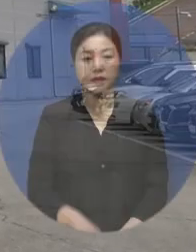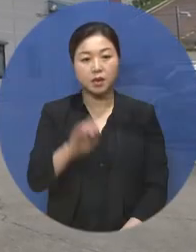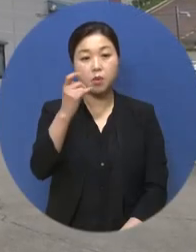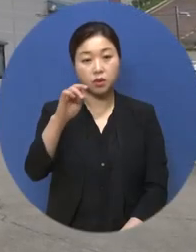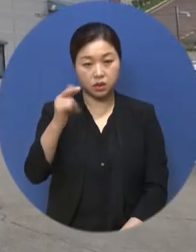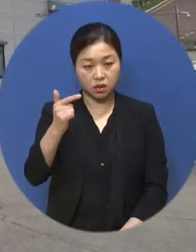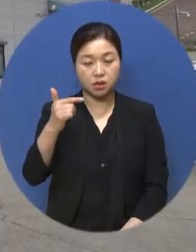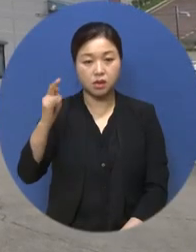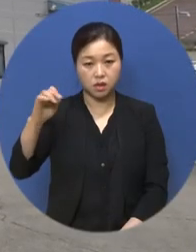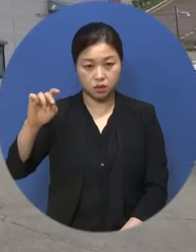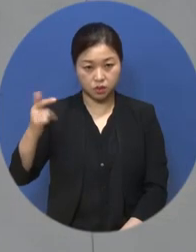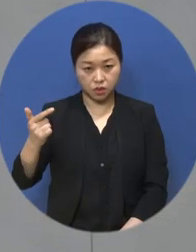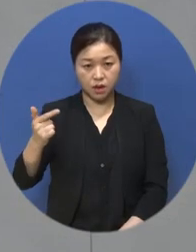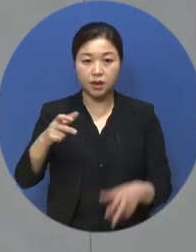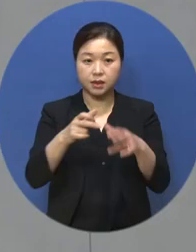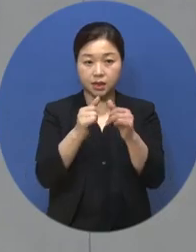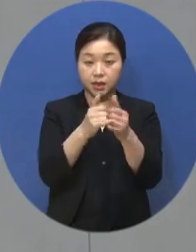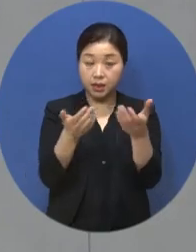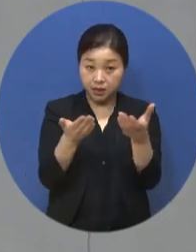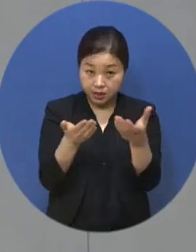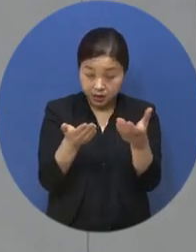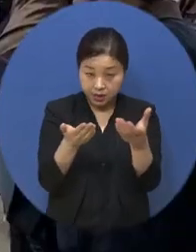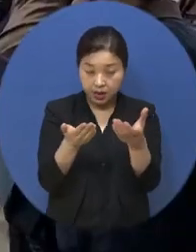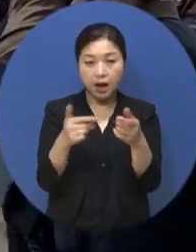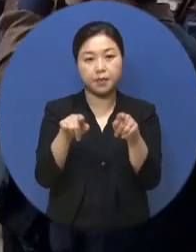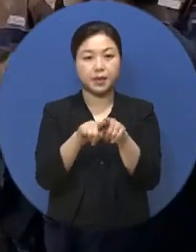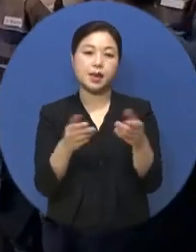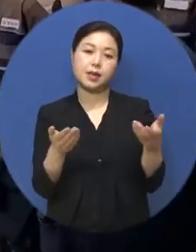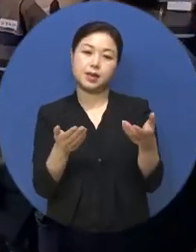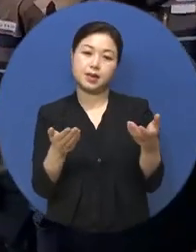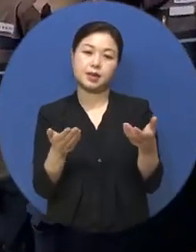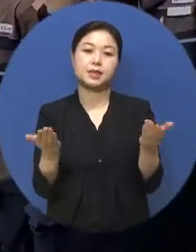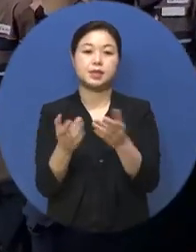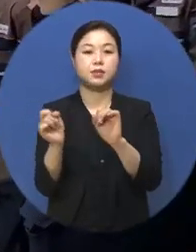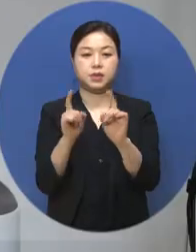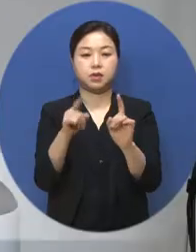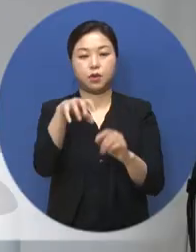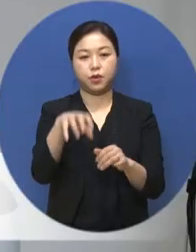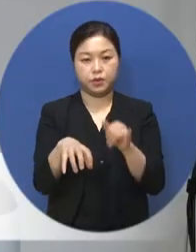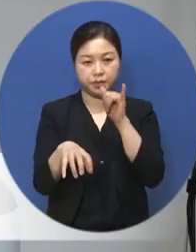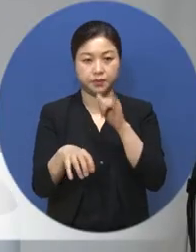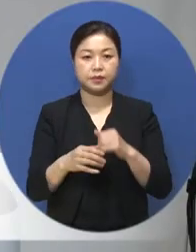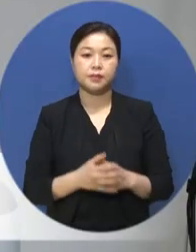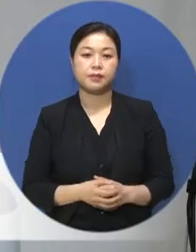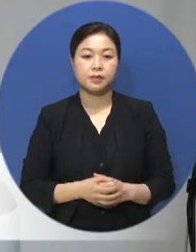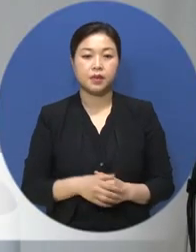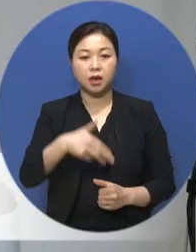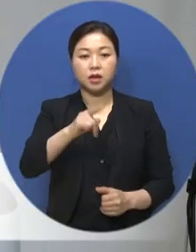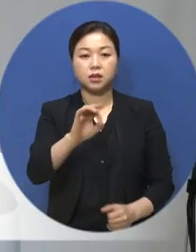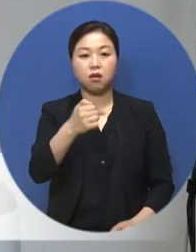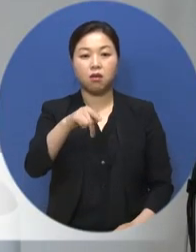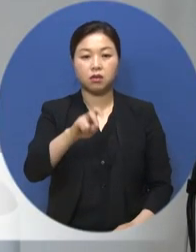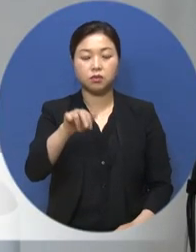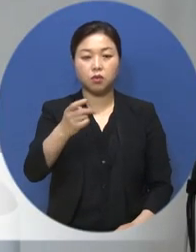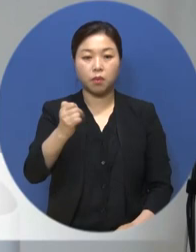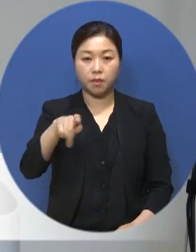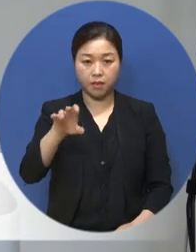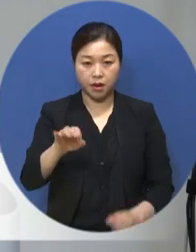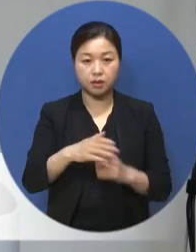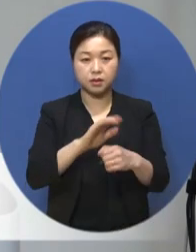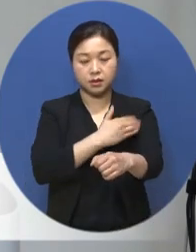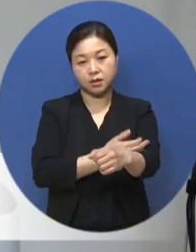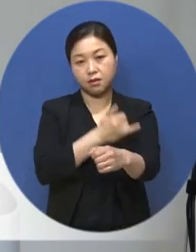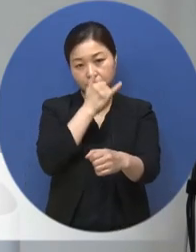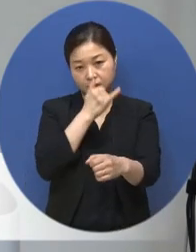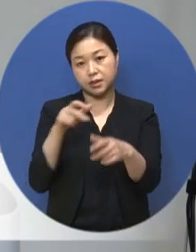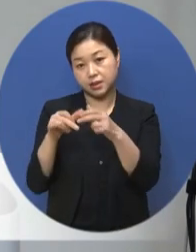내촌면 장애인 근로자와 종사자들이 일하는 직업재활시설입니다. 저희 청운공방은 능력 있는 근로장애인들이